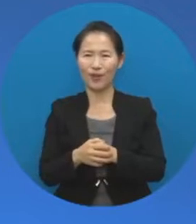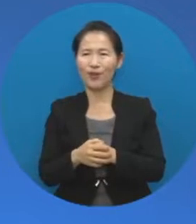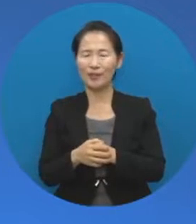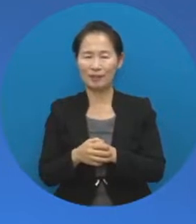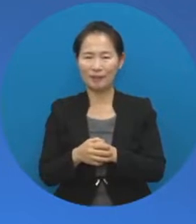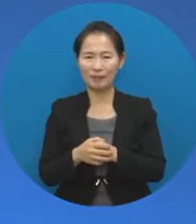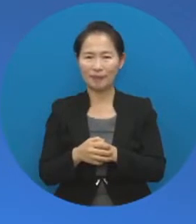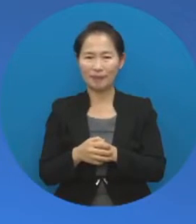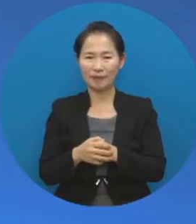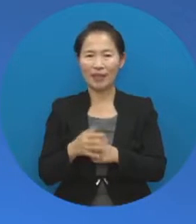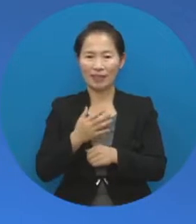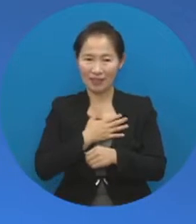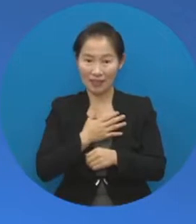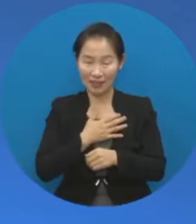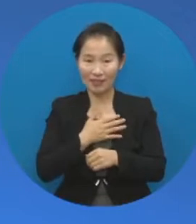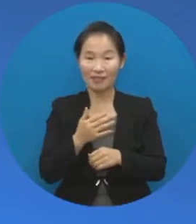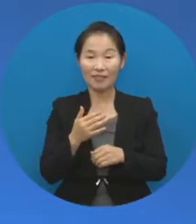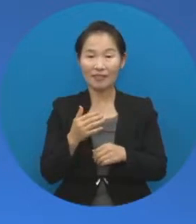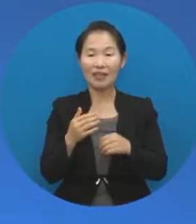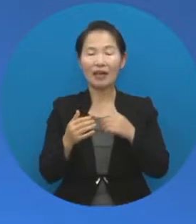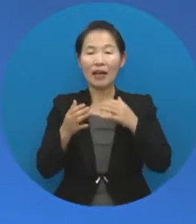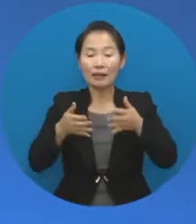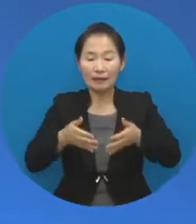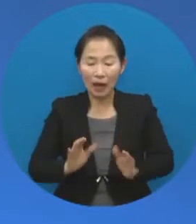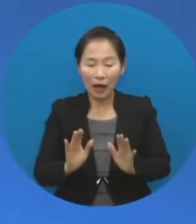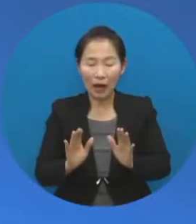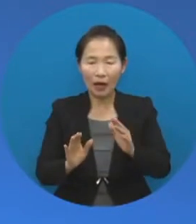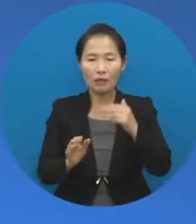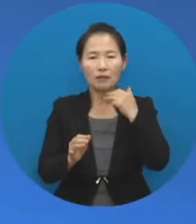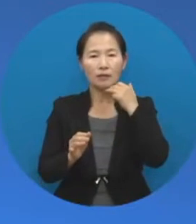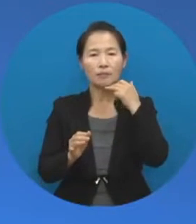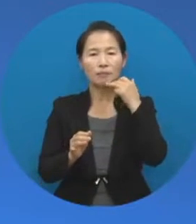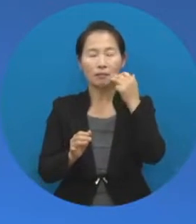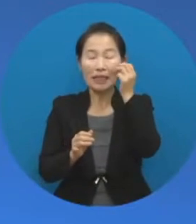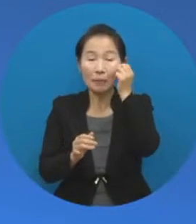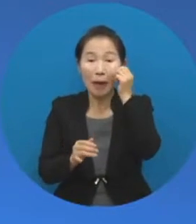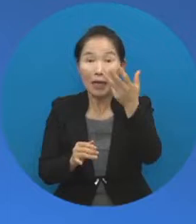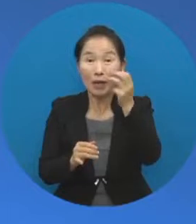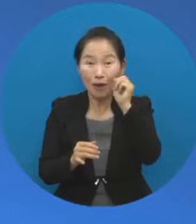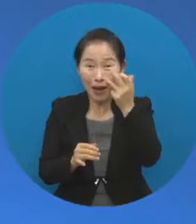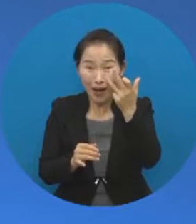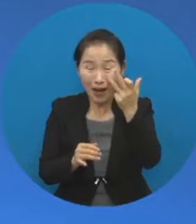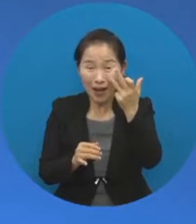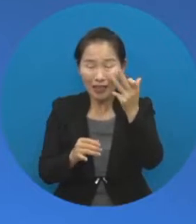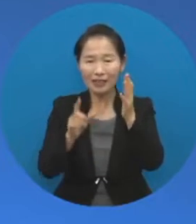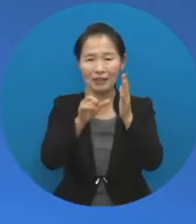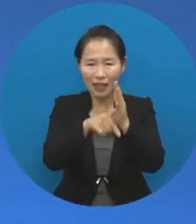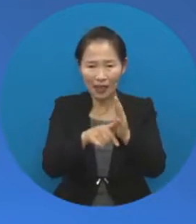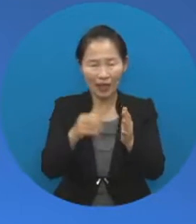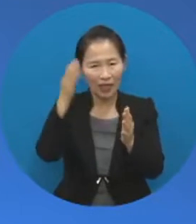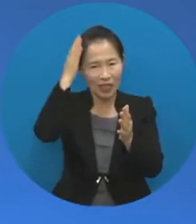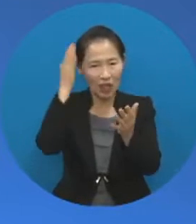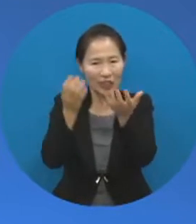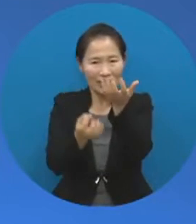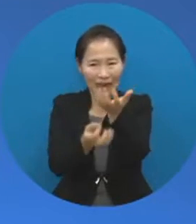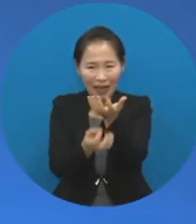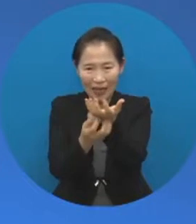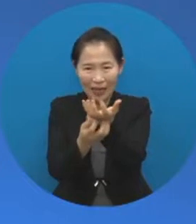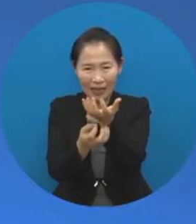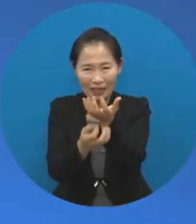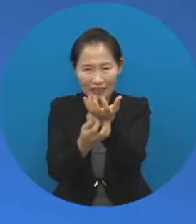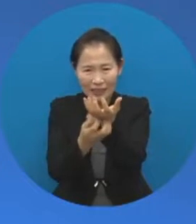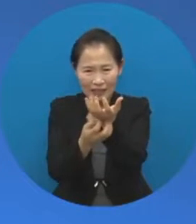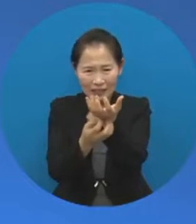그 18개월 때, 태어난 지 18개월 때 연탄 아궁이에서 끓고 있는 그 주전자 위로